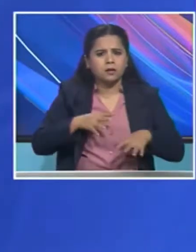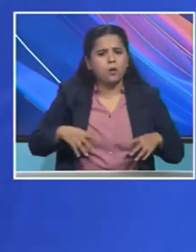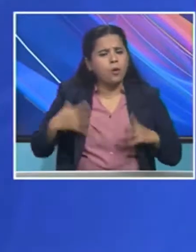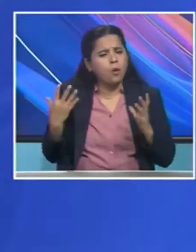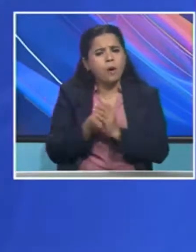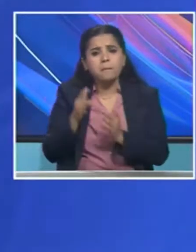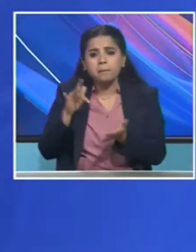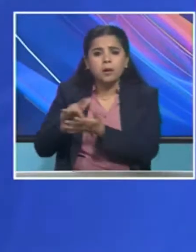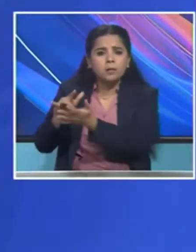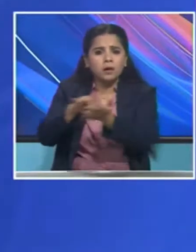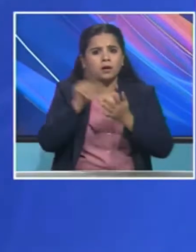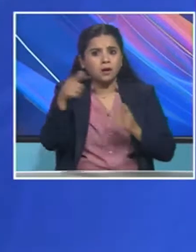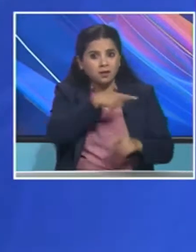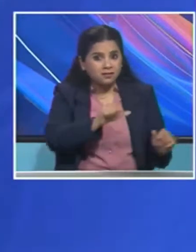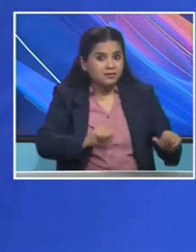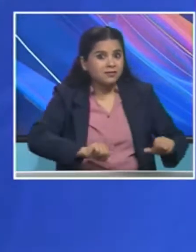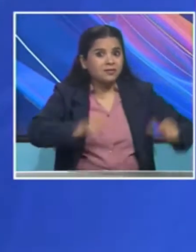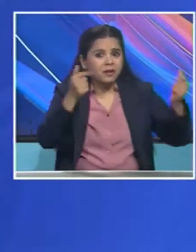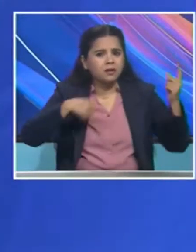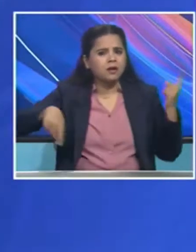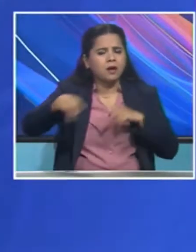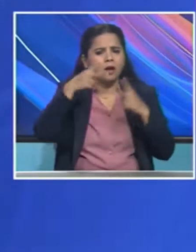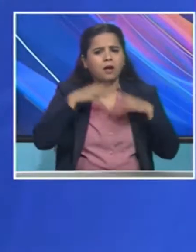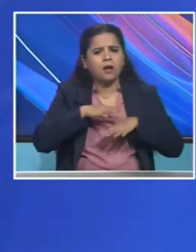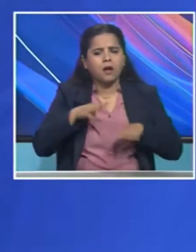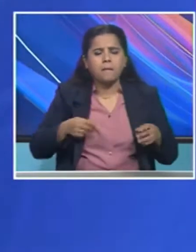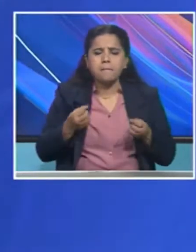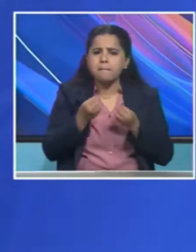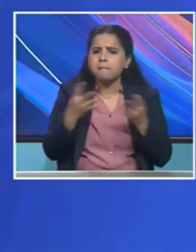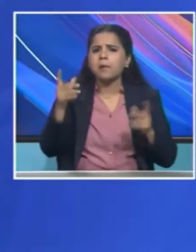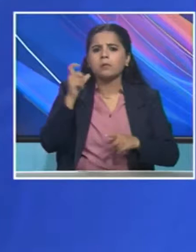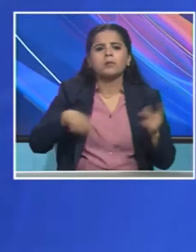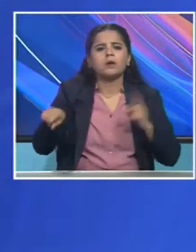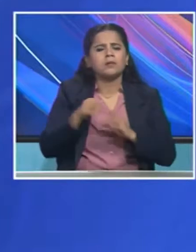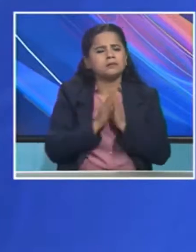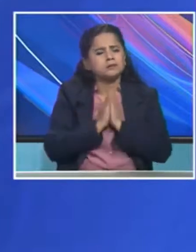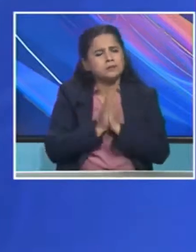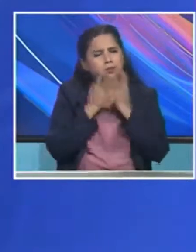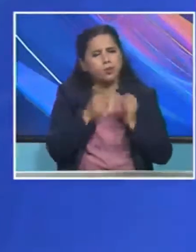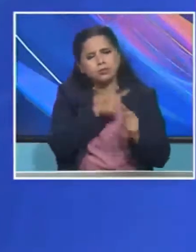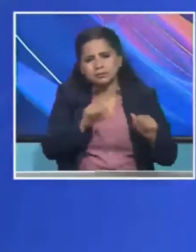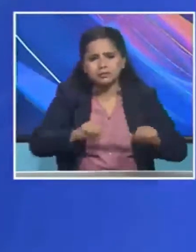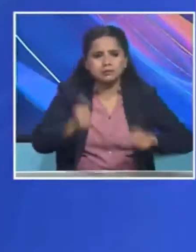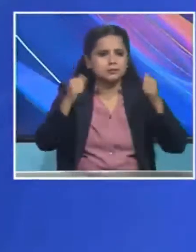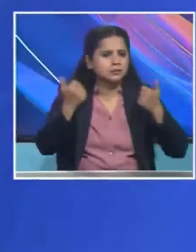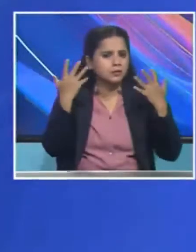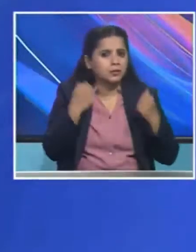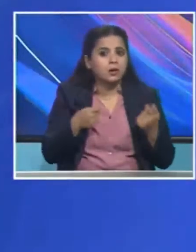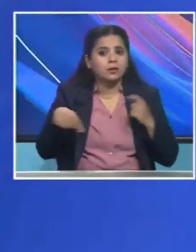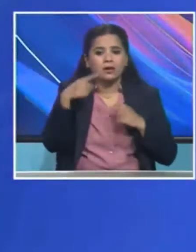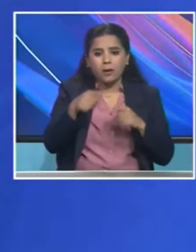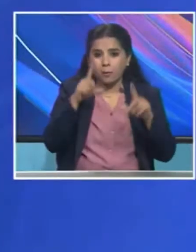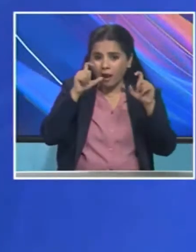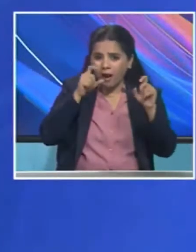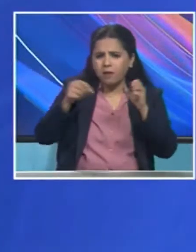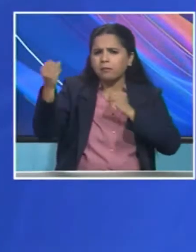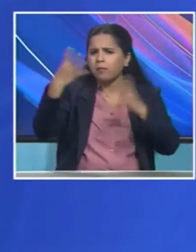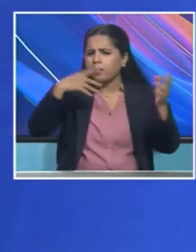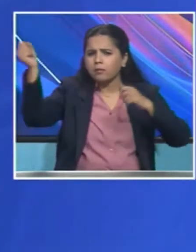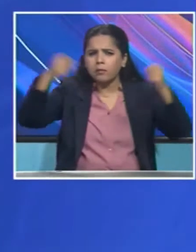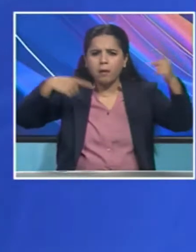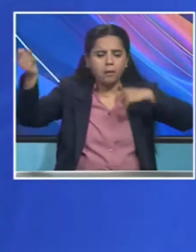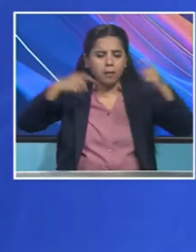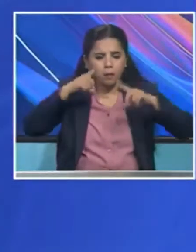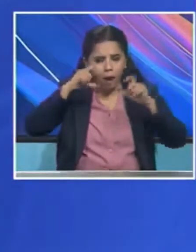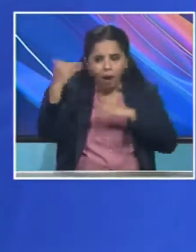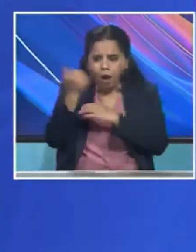में उनकी जीत के लिए आदिवासी समाज के हजारों लोग उनके लिए प्रार्थना कर रहे थे, जिसकी तस्वीरें भी देश के कोने कोने से सामने